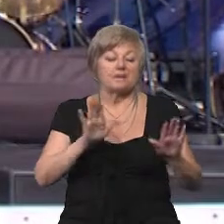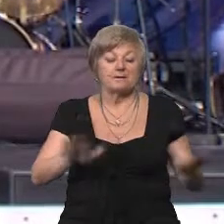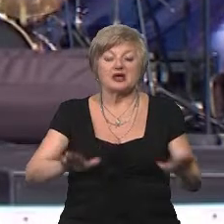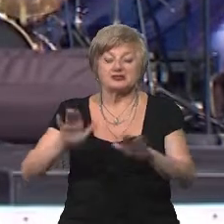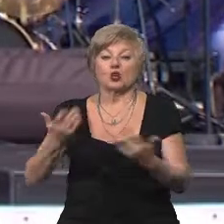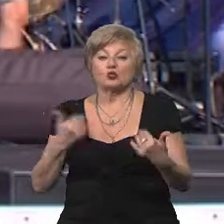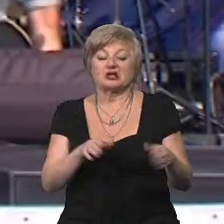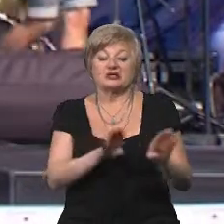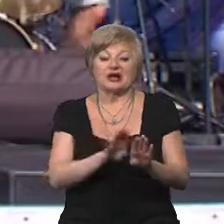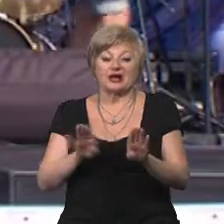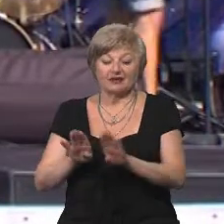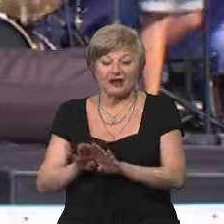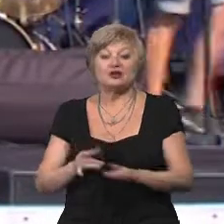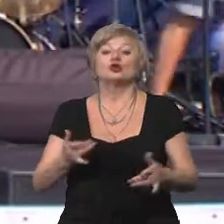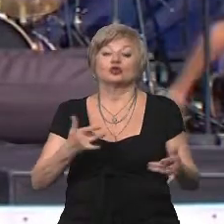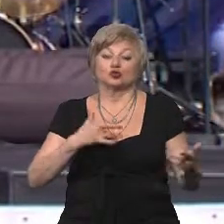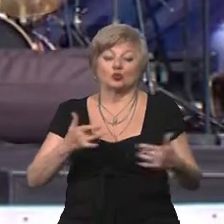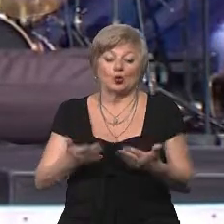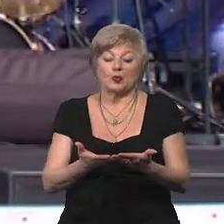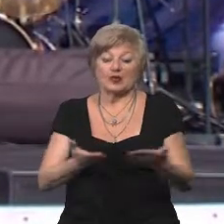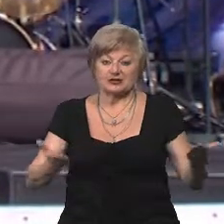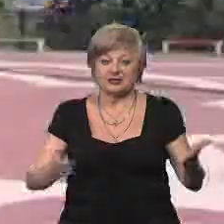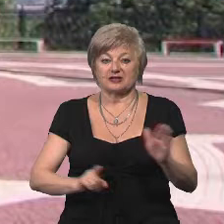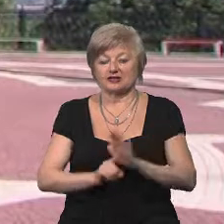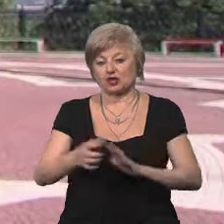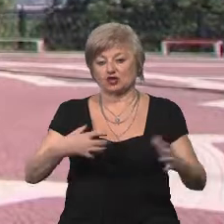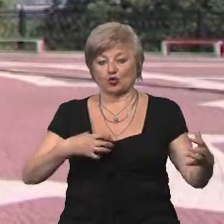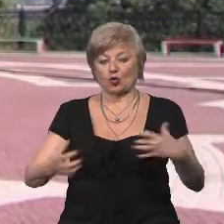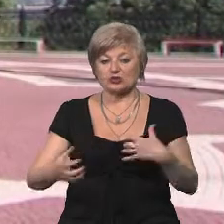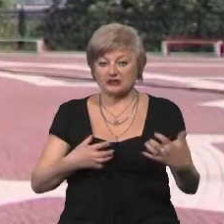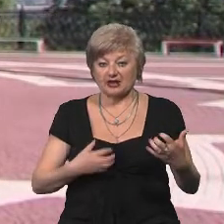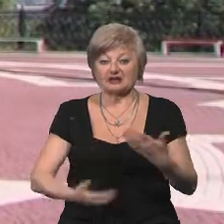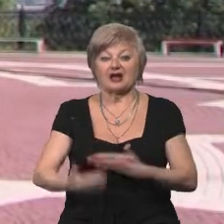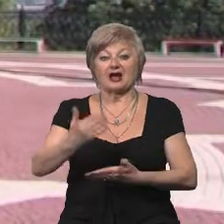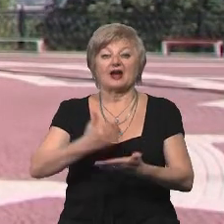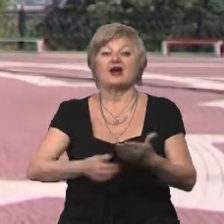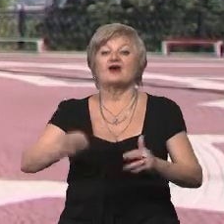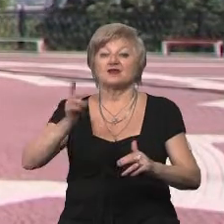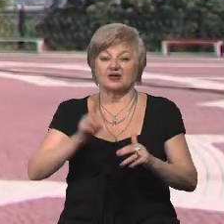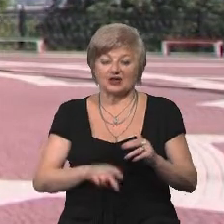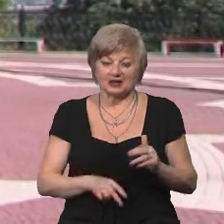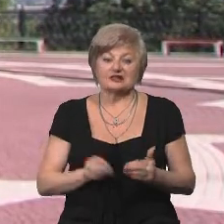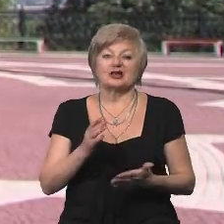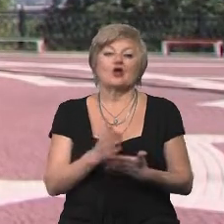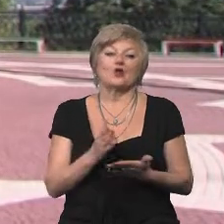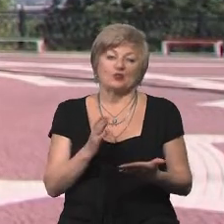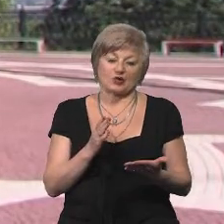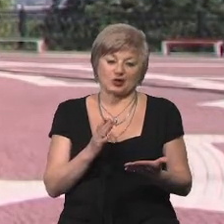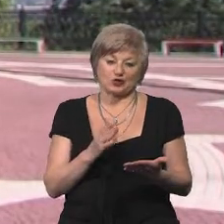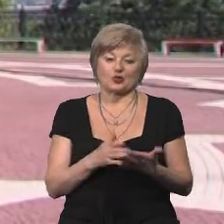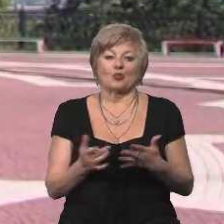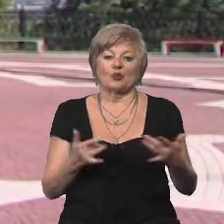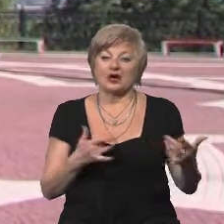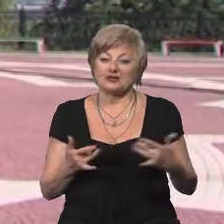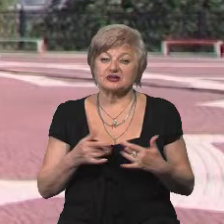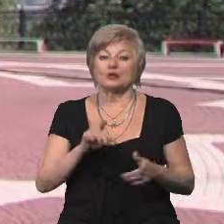на сцені розпочався саундчек вечірнього концерту. А після його завершення мандрівний фестиваль з Мелітополя попрямував до Каховки,